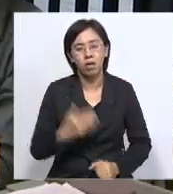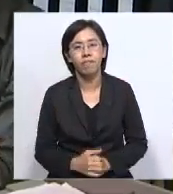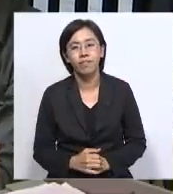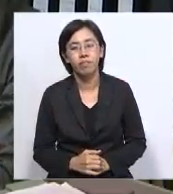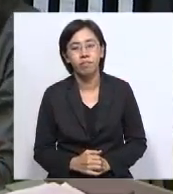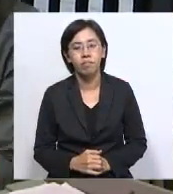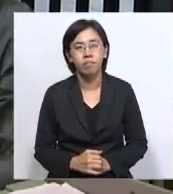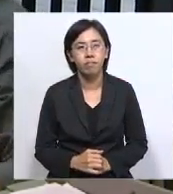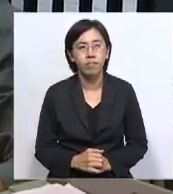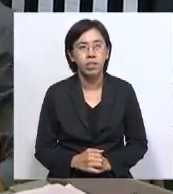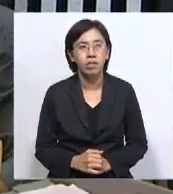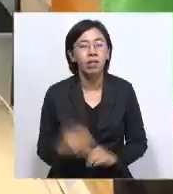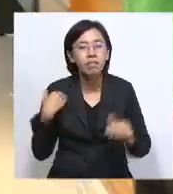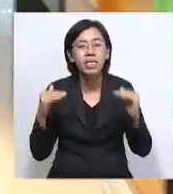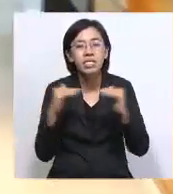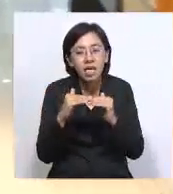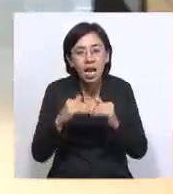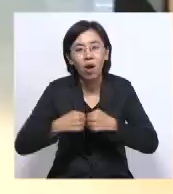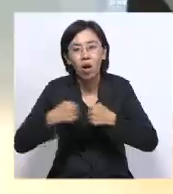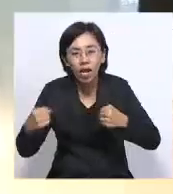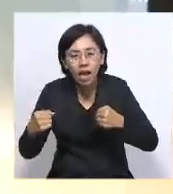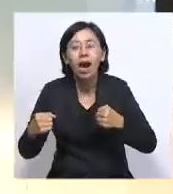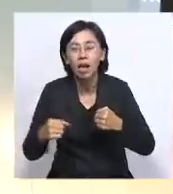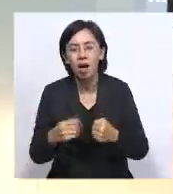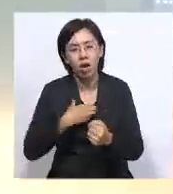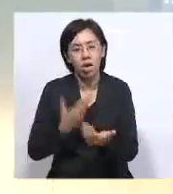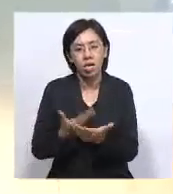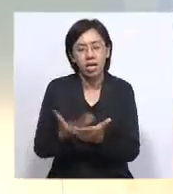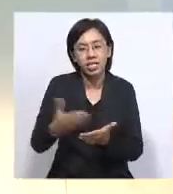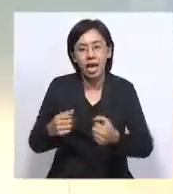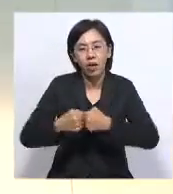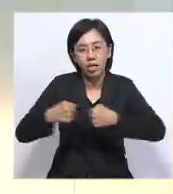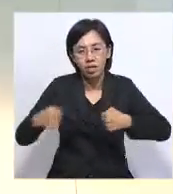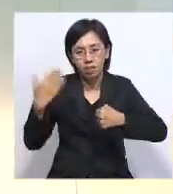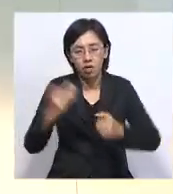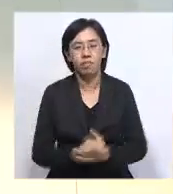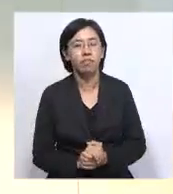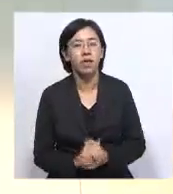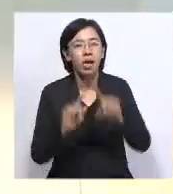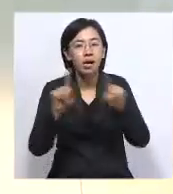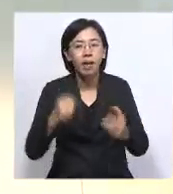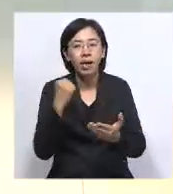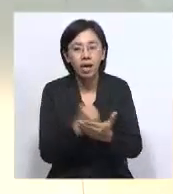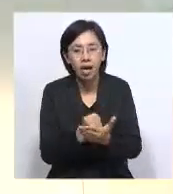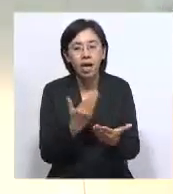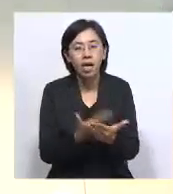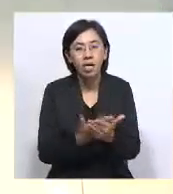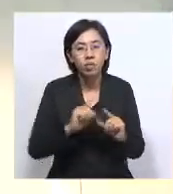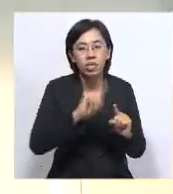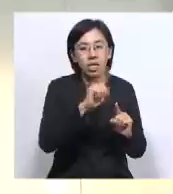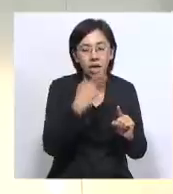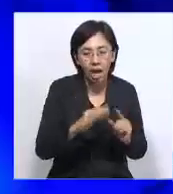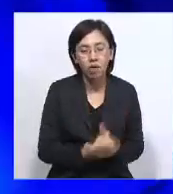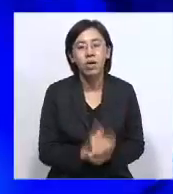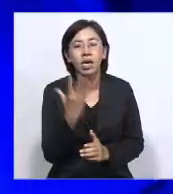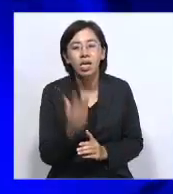ต่ผู้ประกอบการที่เคยขอรับสิทธิ์ขยายเวลาชำระค่าธรรมเนียมในใบอนุญาตและชำระเงินงวดที่1ไปแล้วยังเหลื